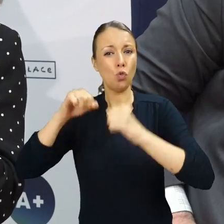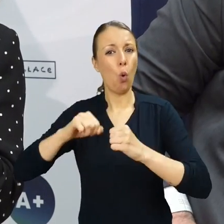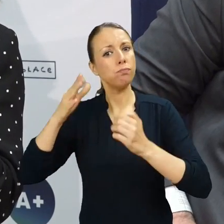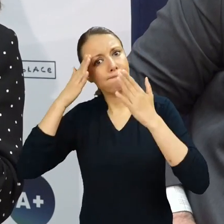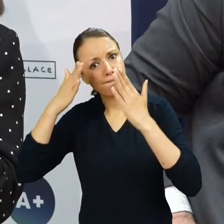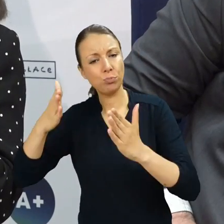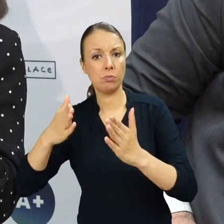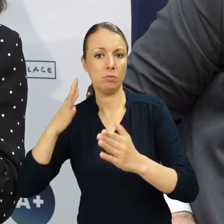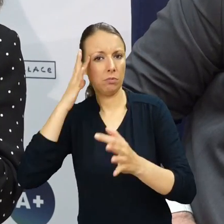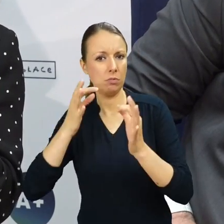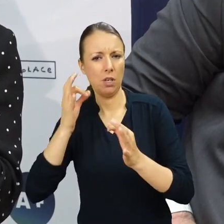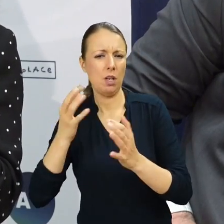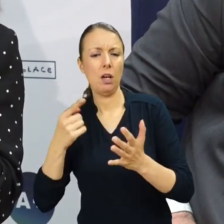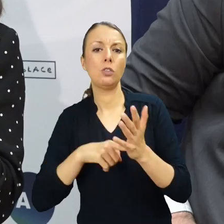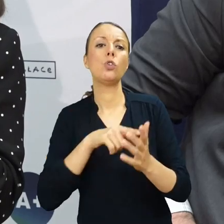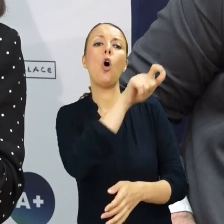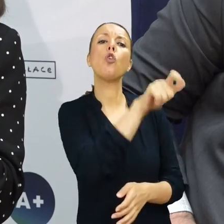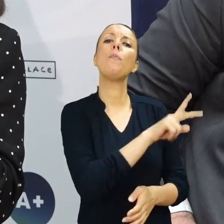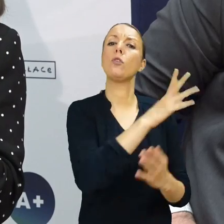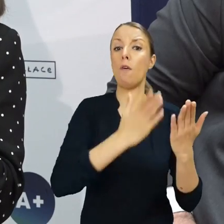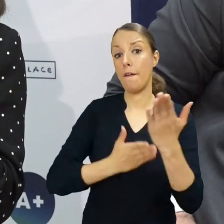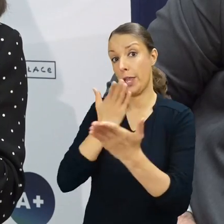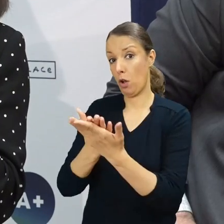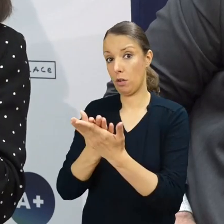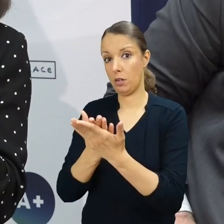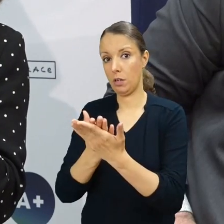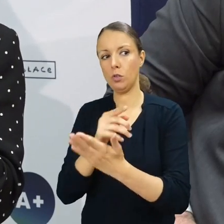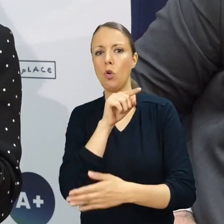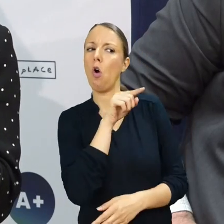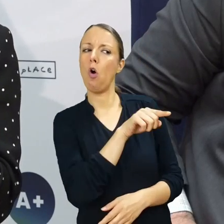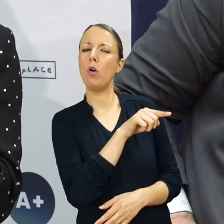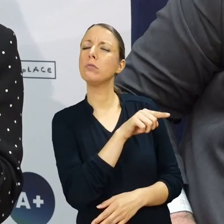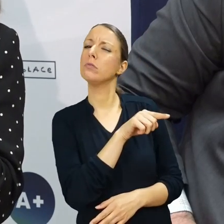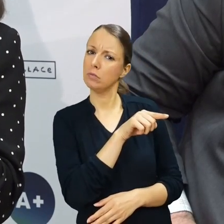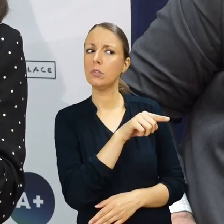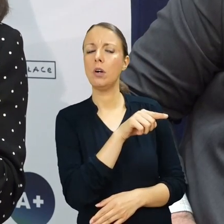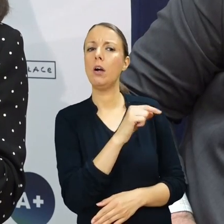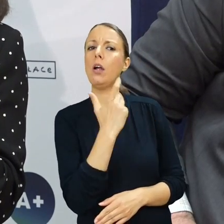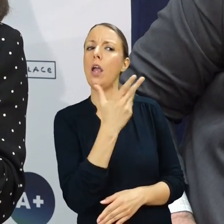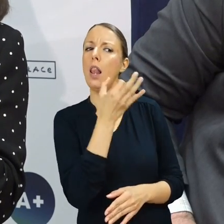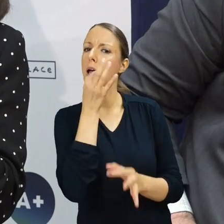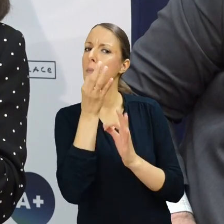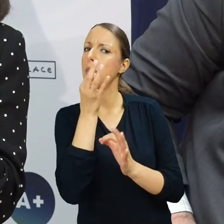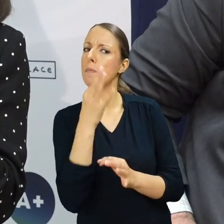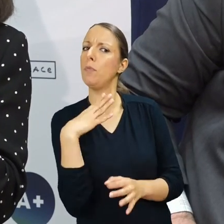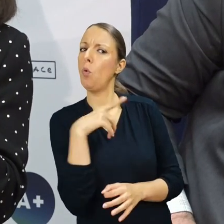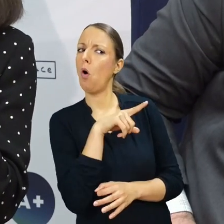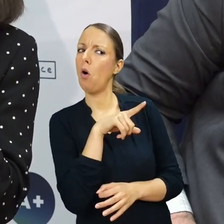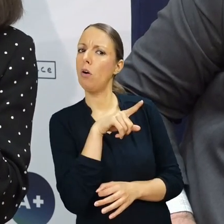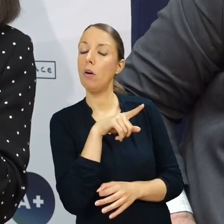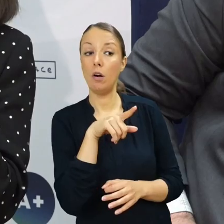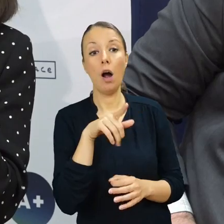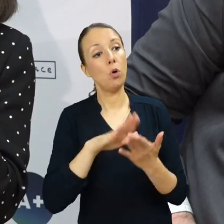czy wnioskodawca, dany wnioskodawca zadał tyle, a tyle pytań, czy